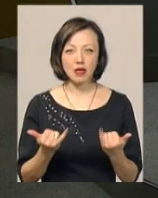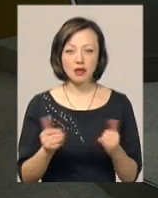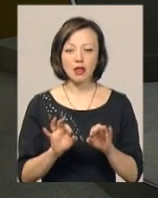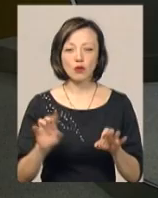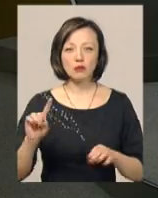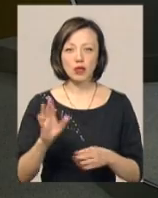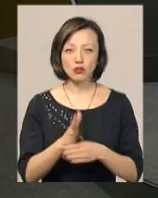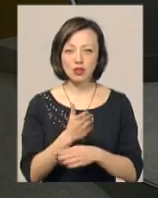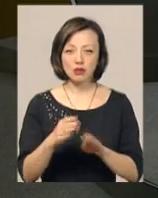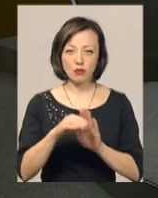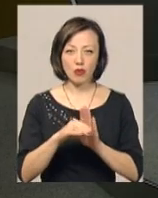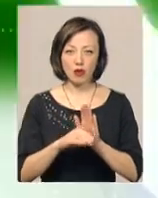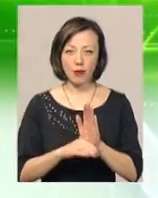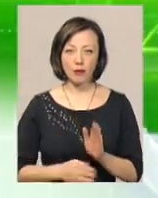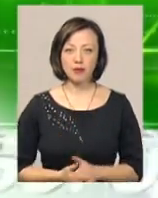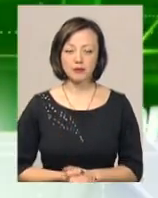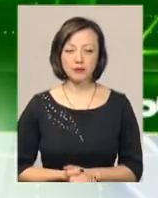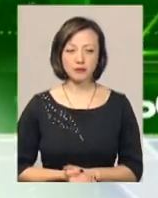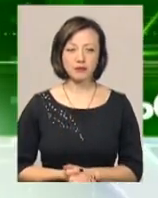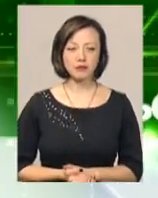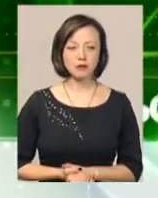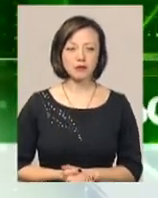анонс першої частини програми.